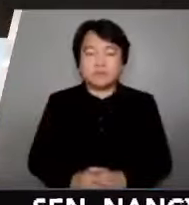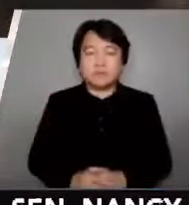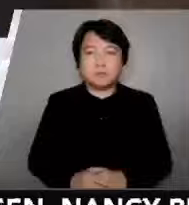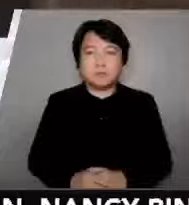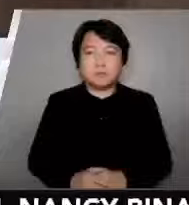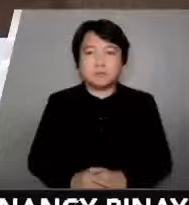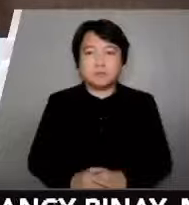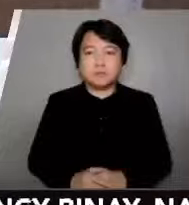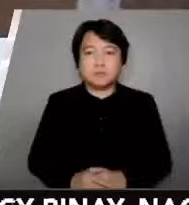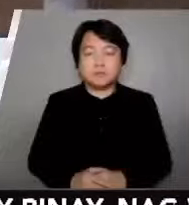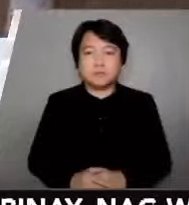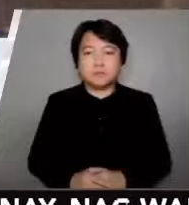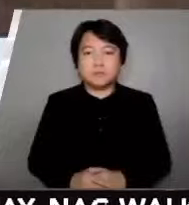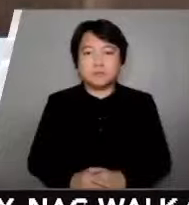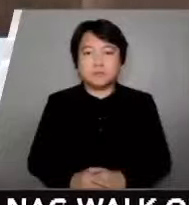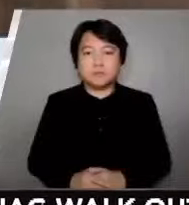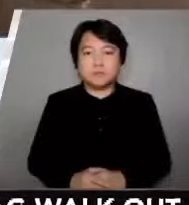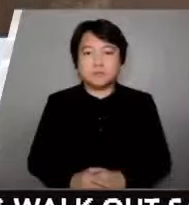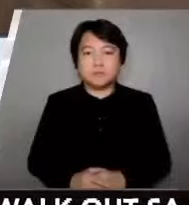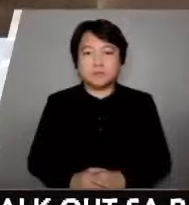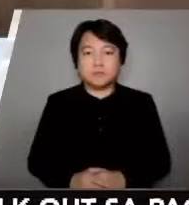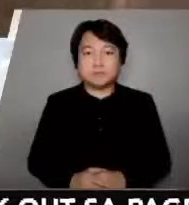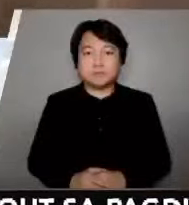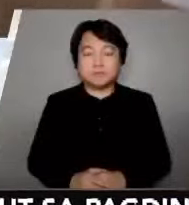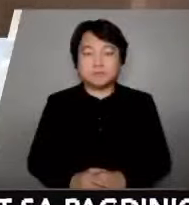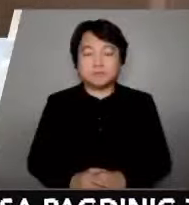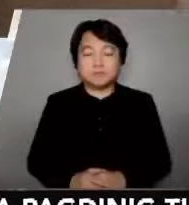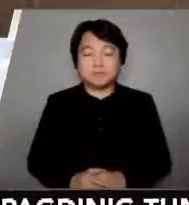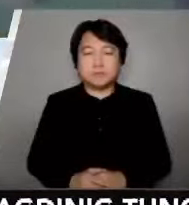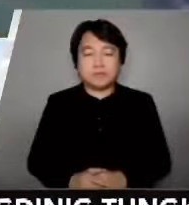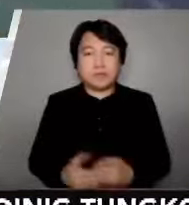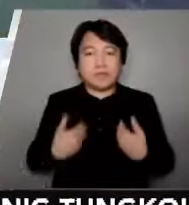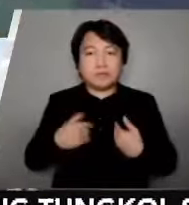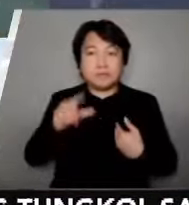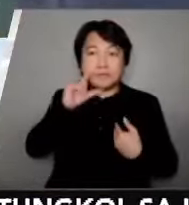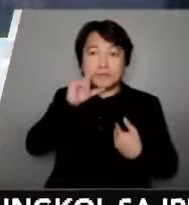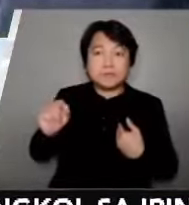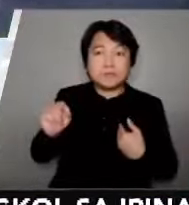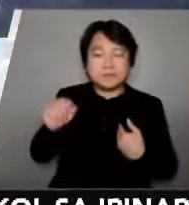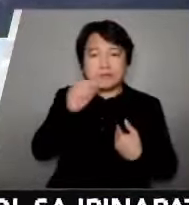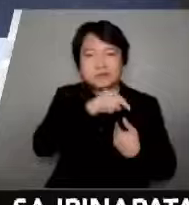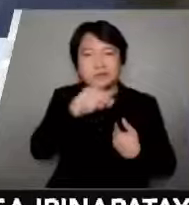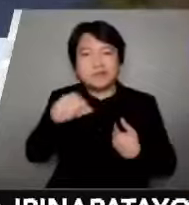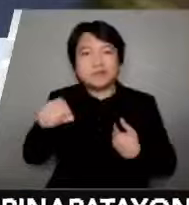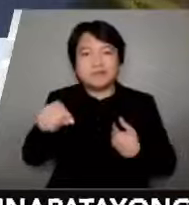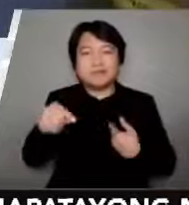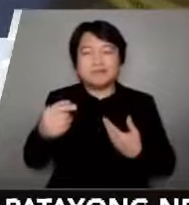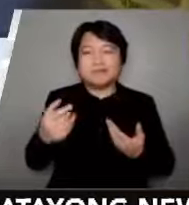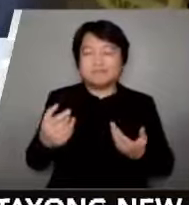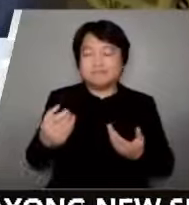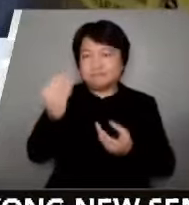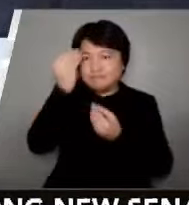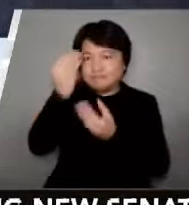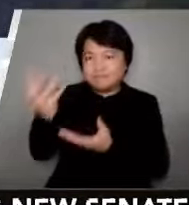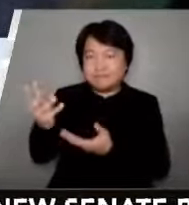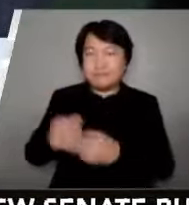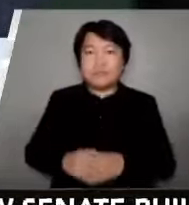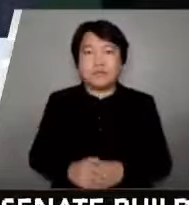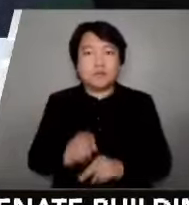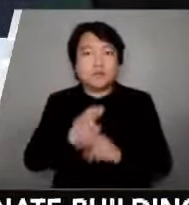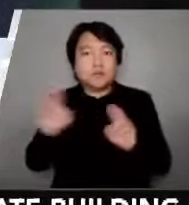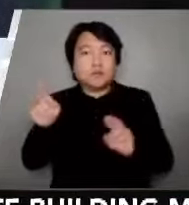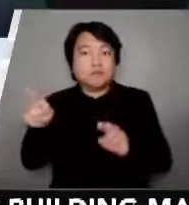Santos matapos makatanggap ng reklamo mula sa ilang Consumer agad nagkasa ng verification validation